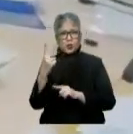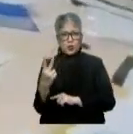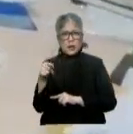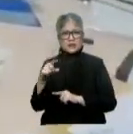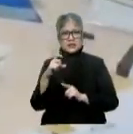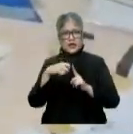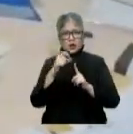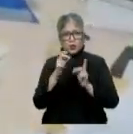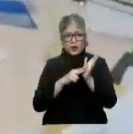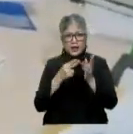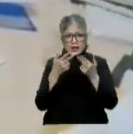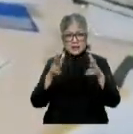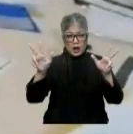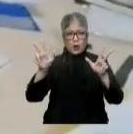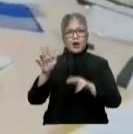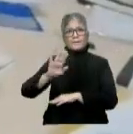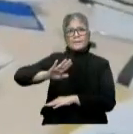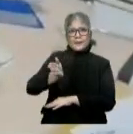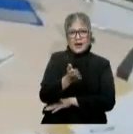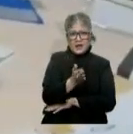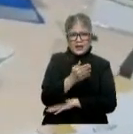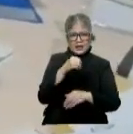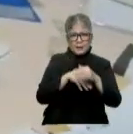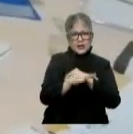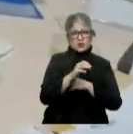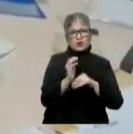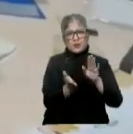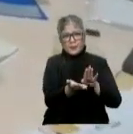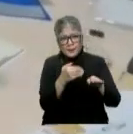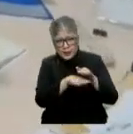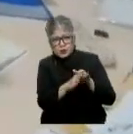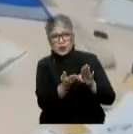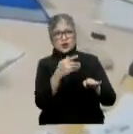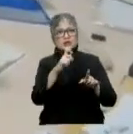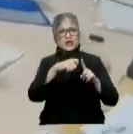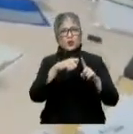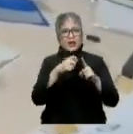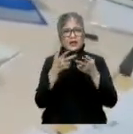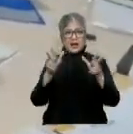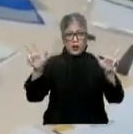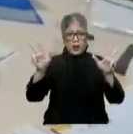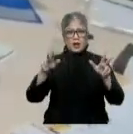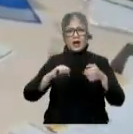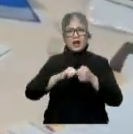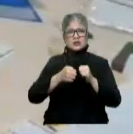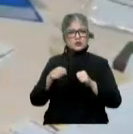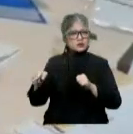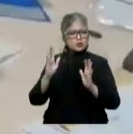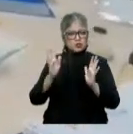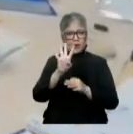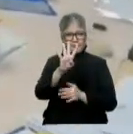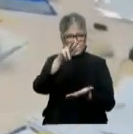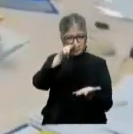Barat termasuk on off RAM pada Simpang susun Cikunir dan juga Karawang Barat Dalam kasus ini ditetapkan empat